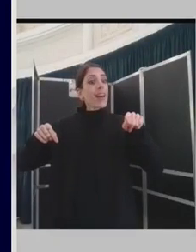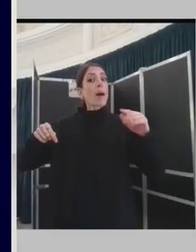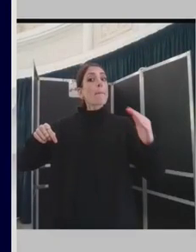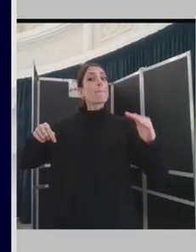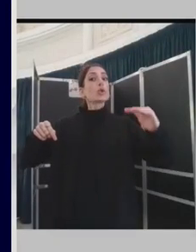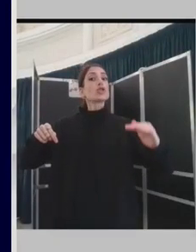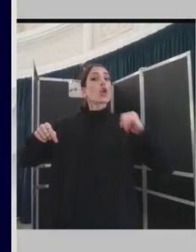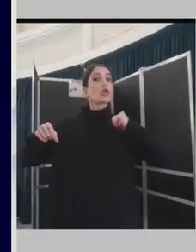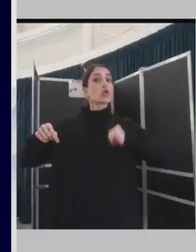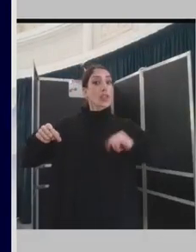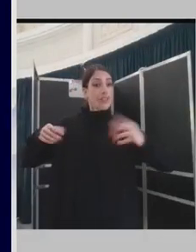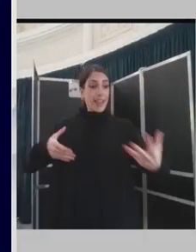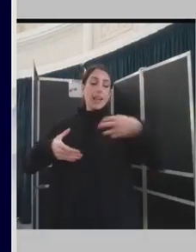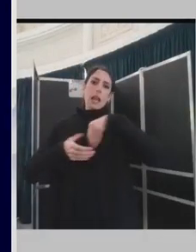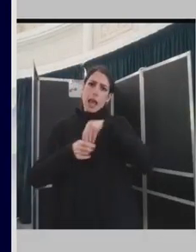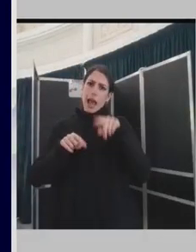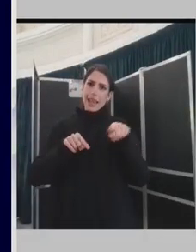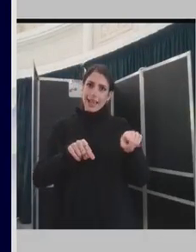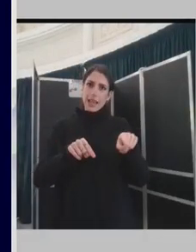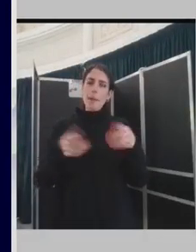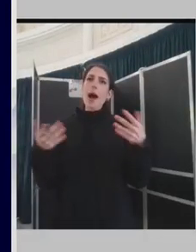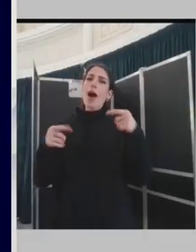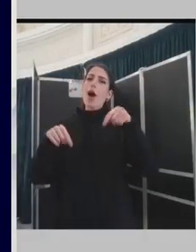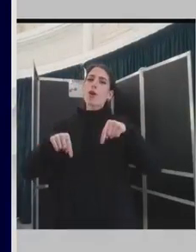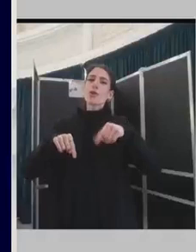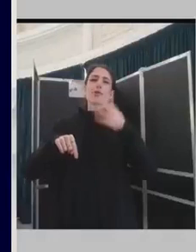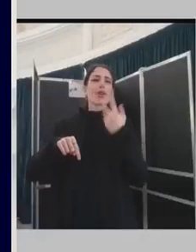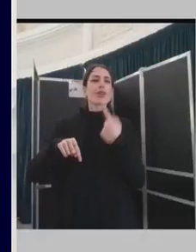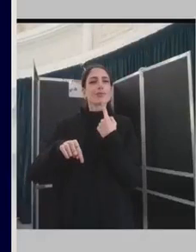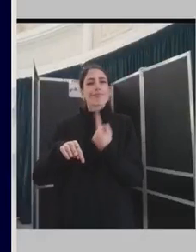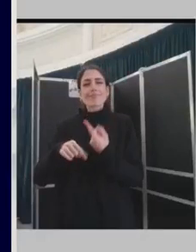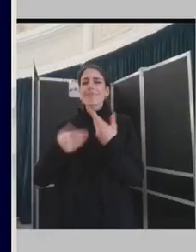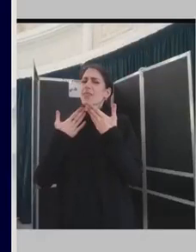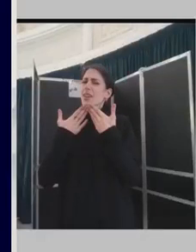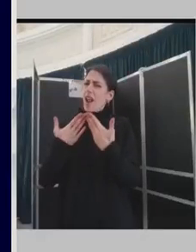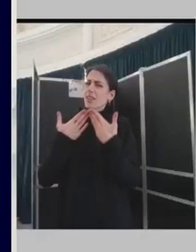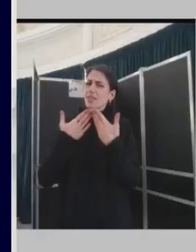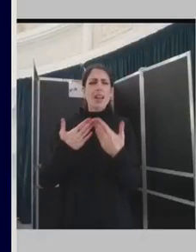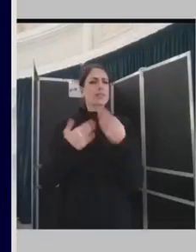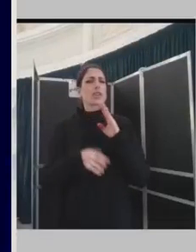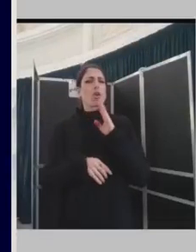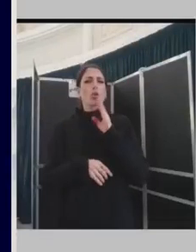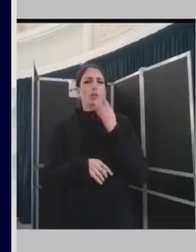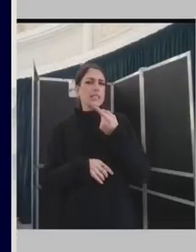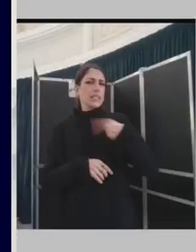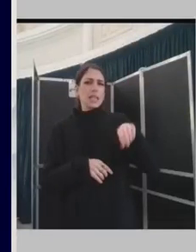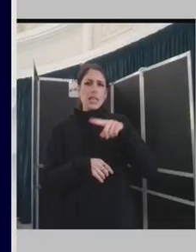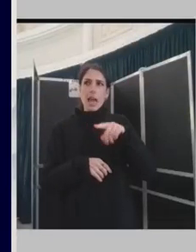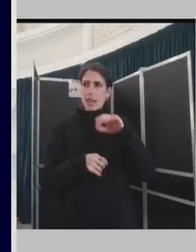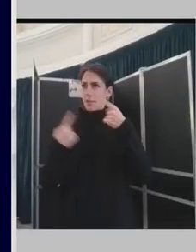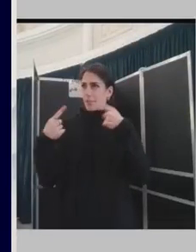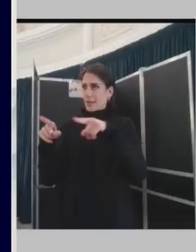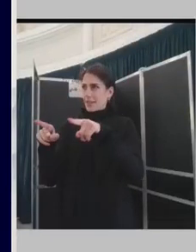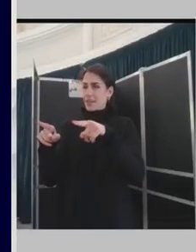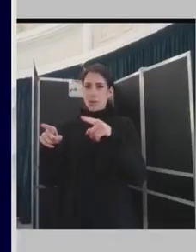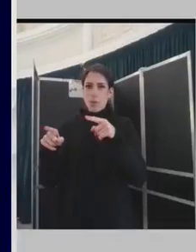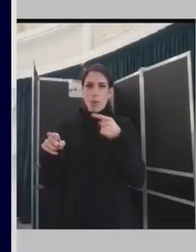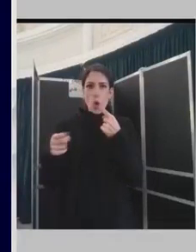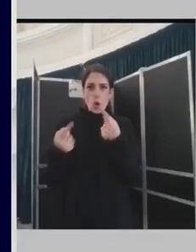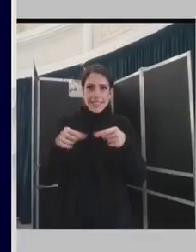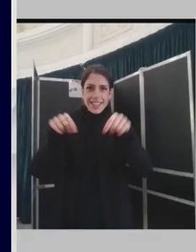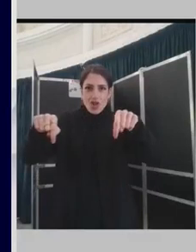i consiglieri di questo consiglio che due anni fa hanno votato un ordine del giorno, consigliera Pasetti se lo ricorda bene come